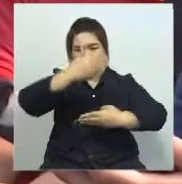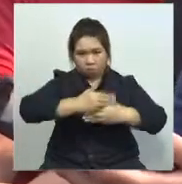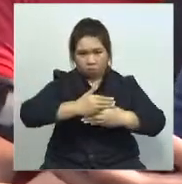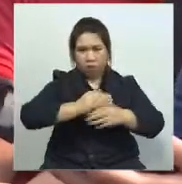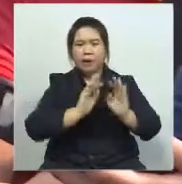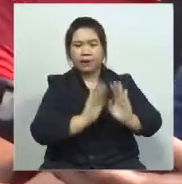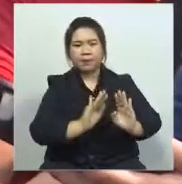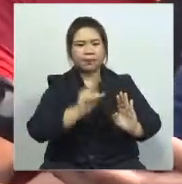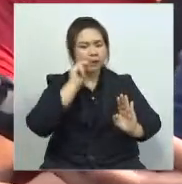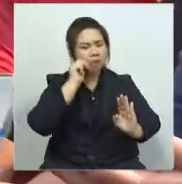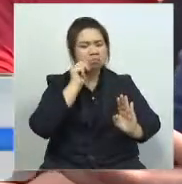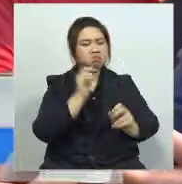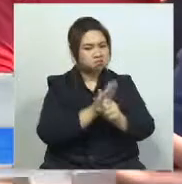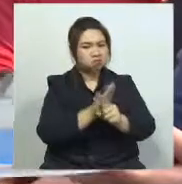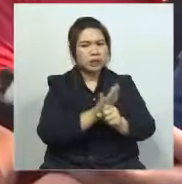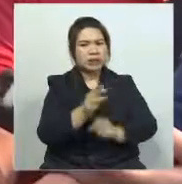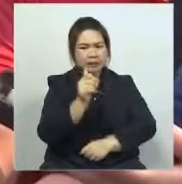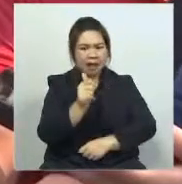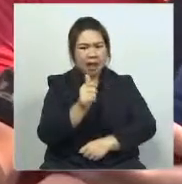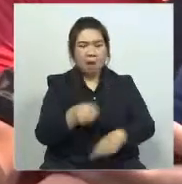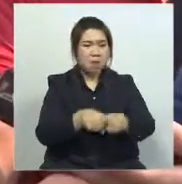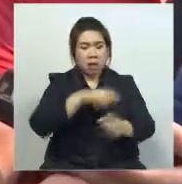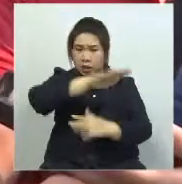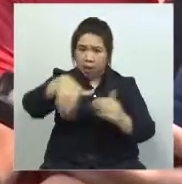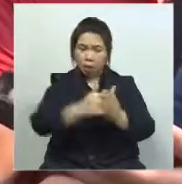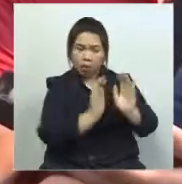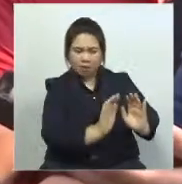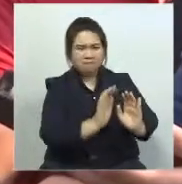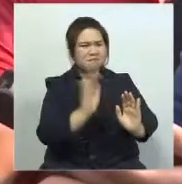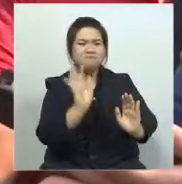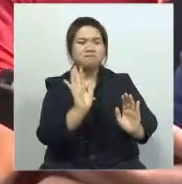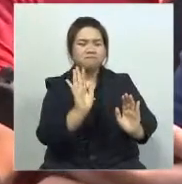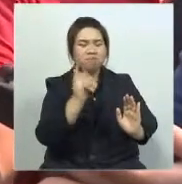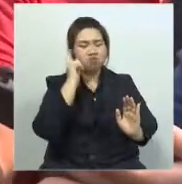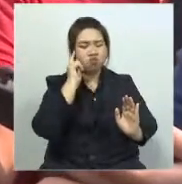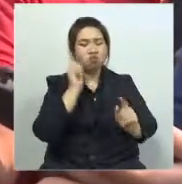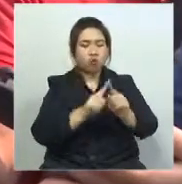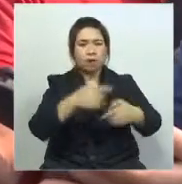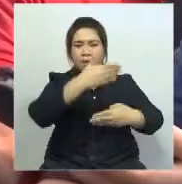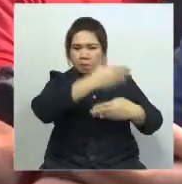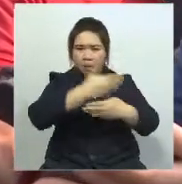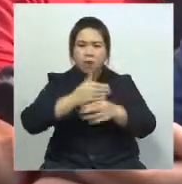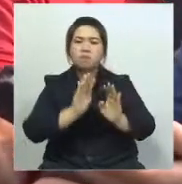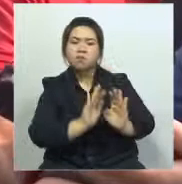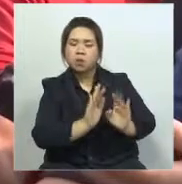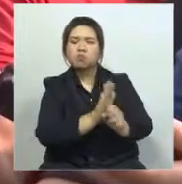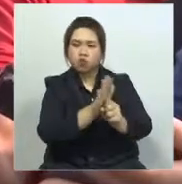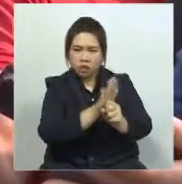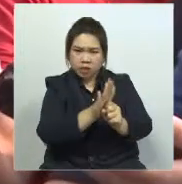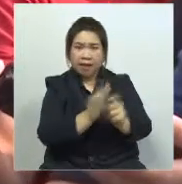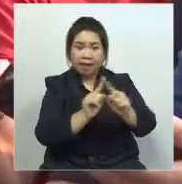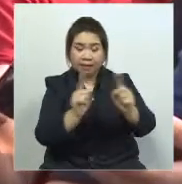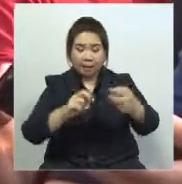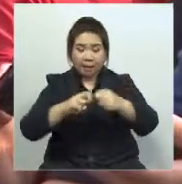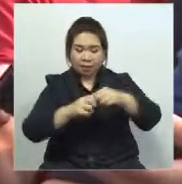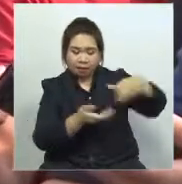ได้อยู่จำนวนพอสมควรทีเดียวถึงแม้จะไม่ได้ทั้งหมดนะครับแต่ว่าผมเรียนว่าการจะทำให้พื้นที่ลุ่มน้ำสะแกกลางเนี่ยพ้นปัญ